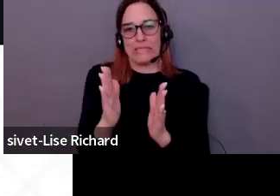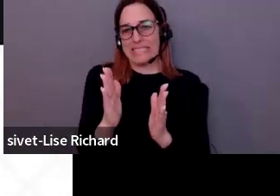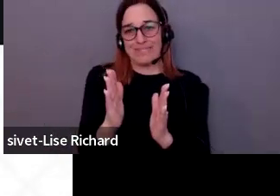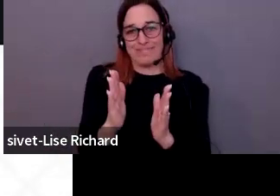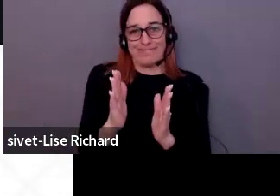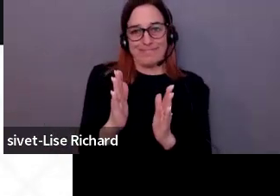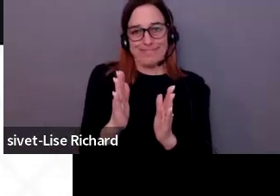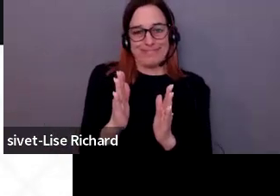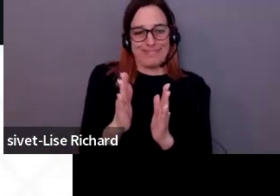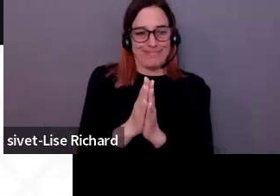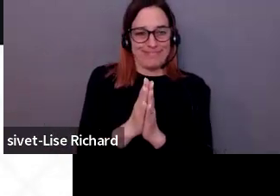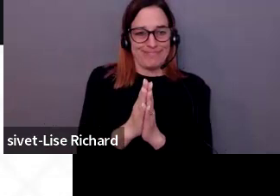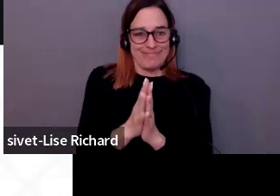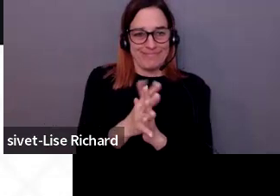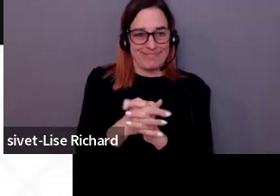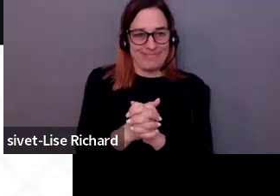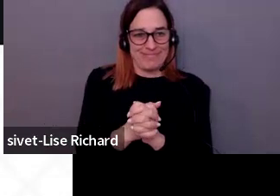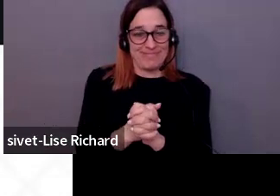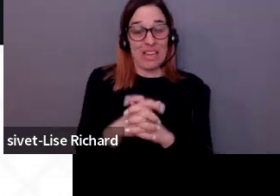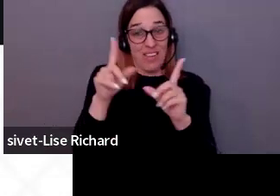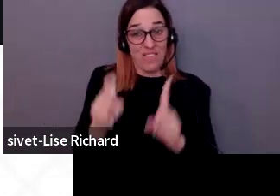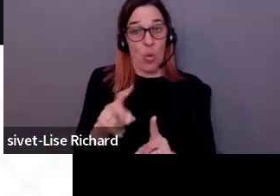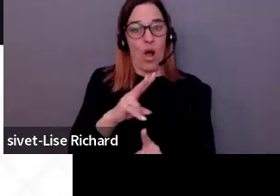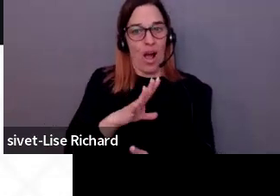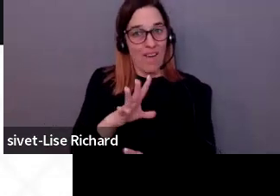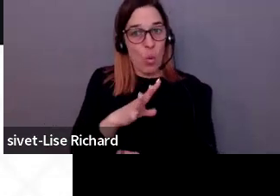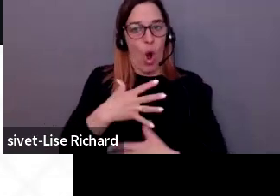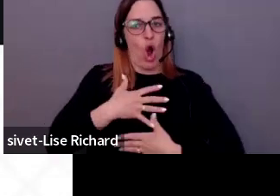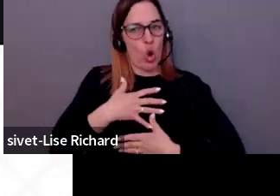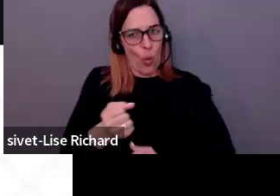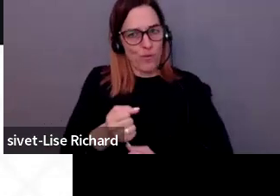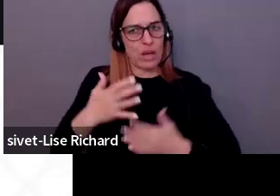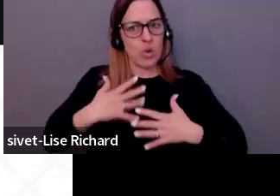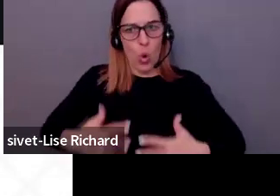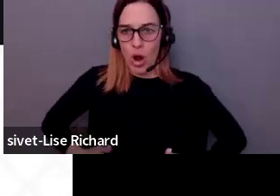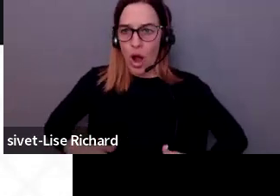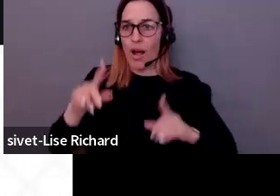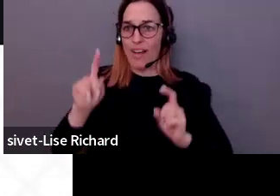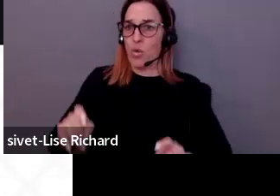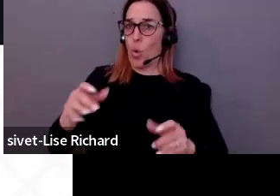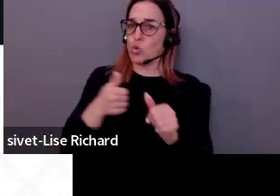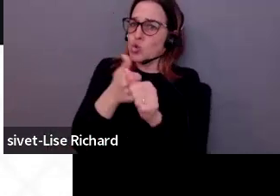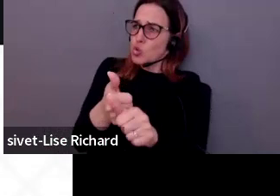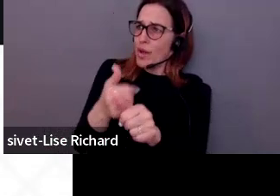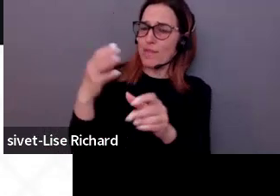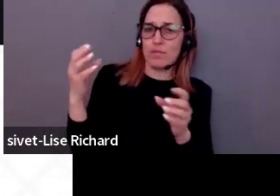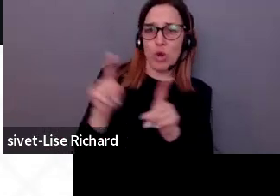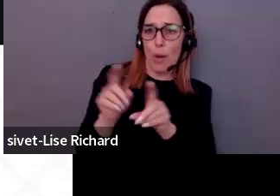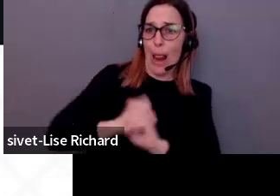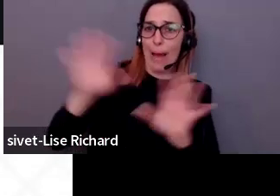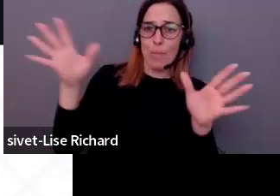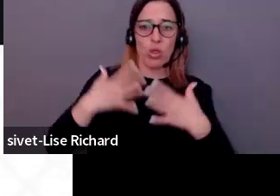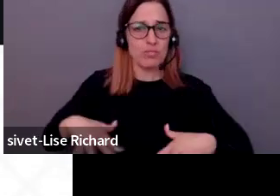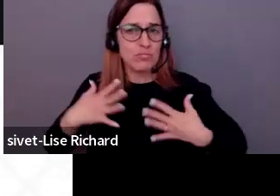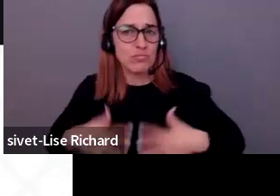OK? Il faut avoir confiance en notre corps. Il faut porter des vêtements qui sont tendance, des couleurs qui nous font plaisir,